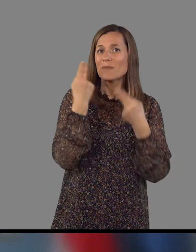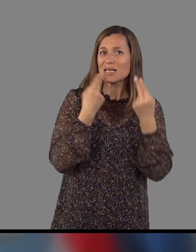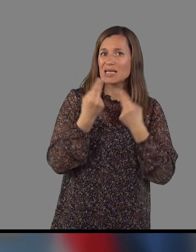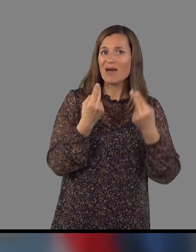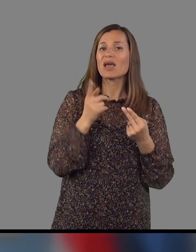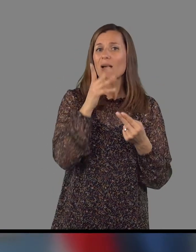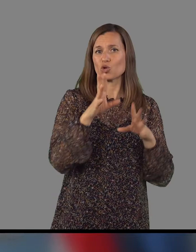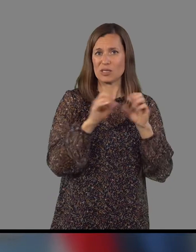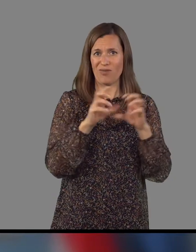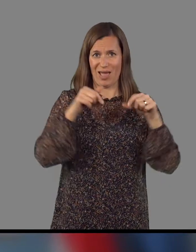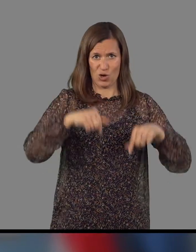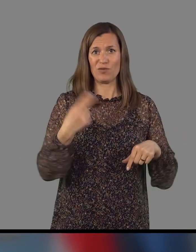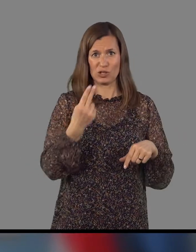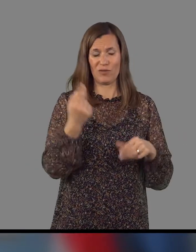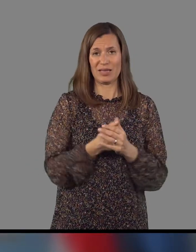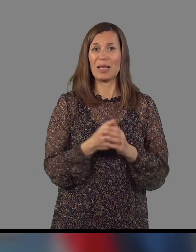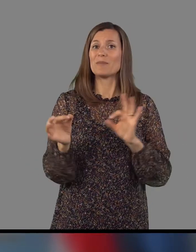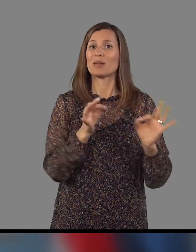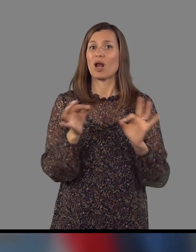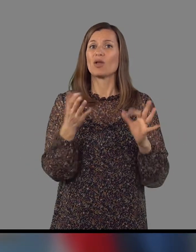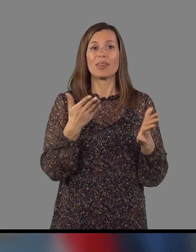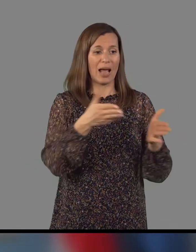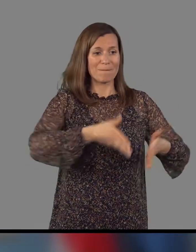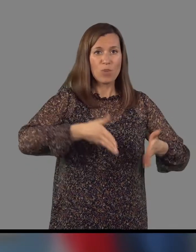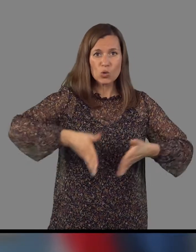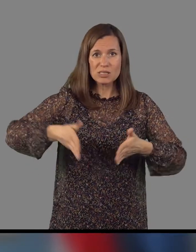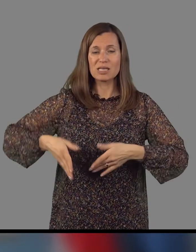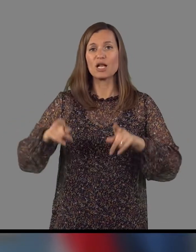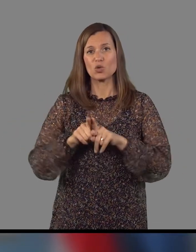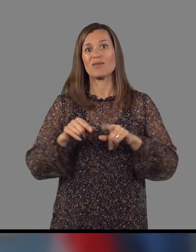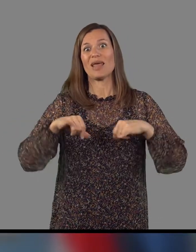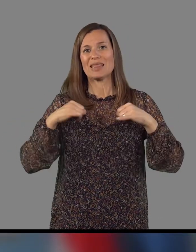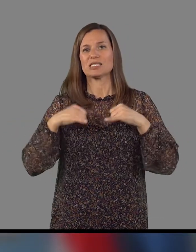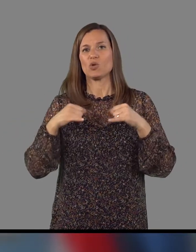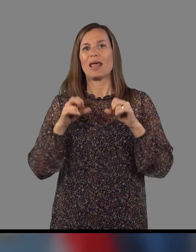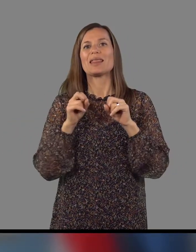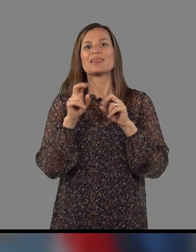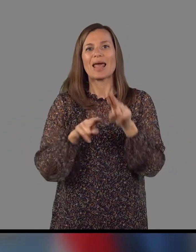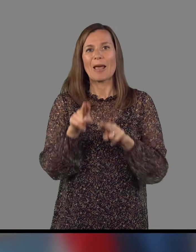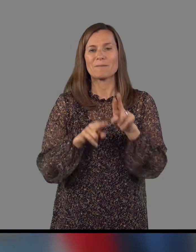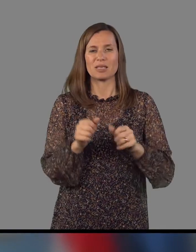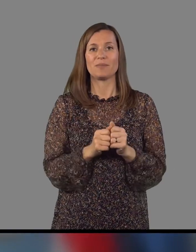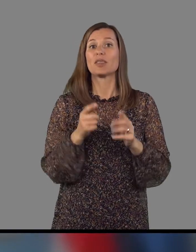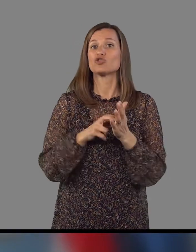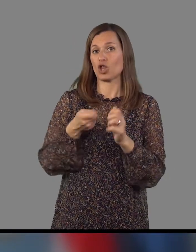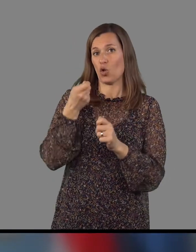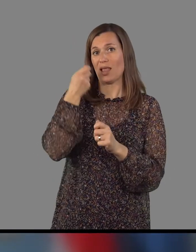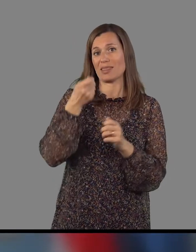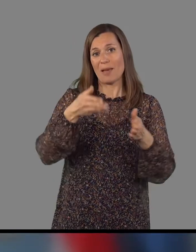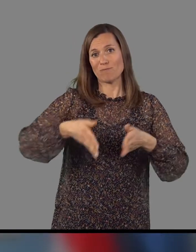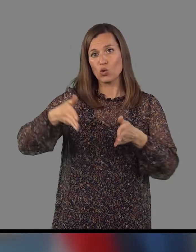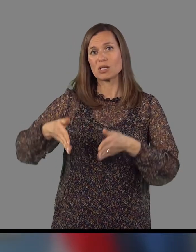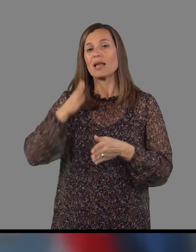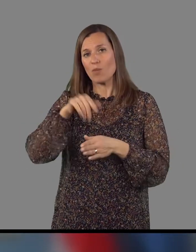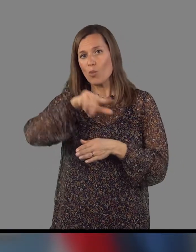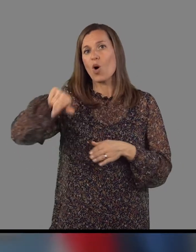bodo izvajali pri nas. Pripravljenih je nekaj postelj, tudi v intenzivni terapiji. Še dodatne postelje